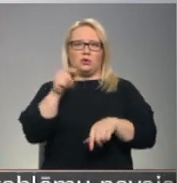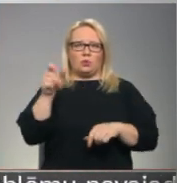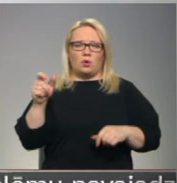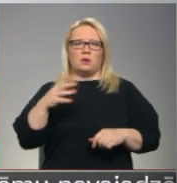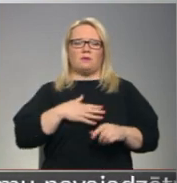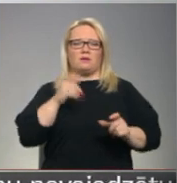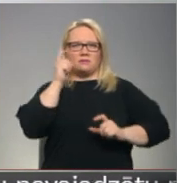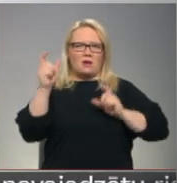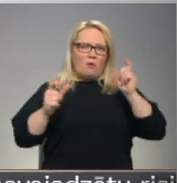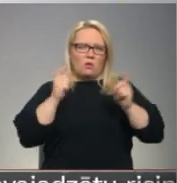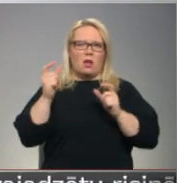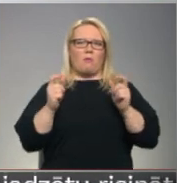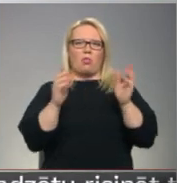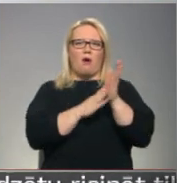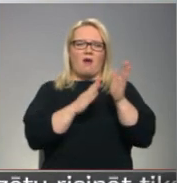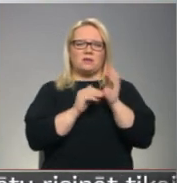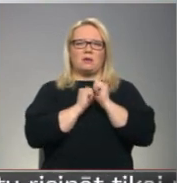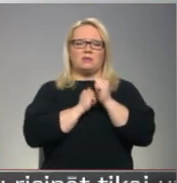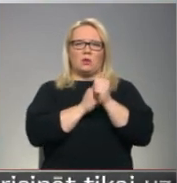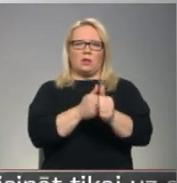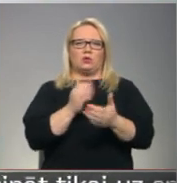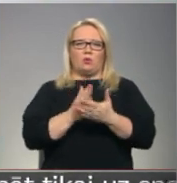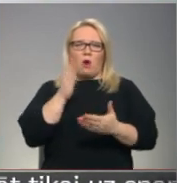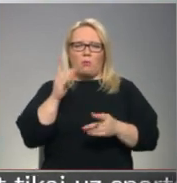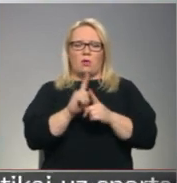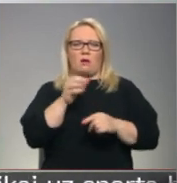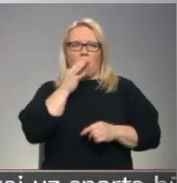kuri ar saukļiem un ovācijām seko līdzi notiekošajiem un pauž savu atbalstu Ušakovam.